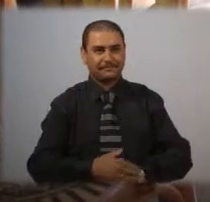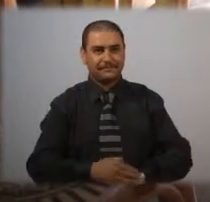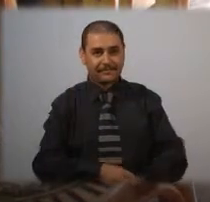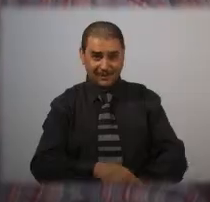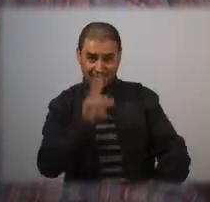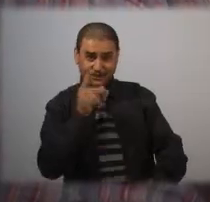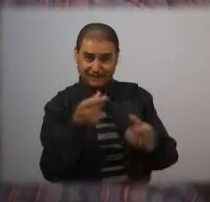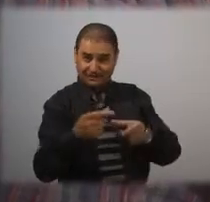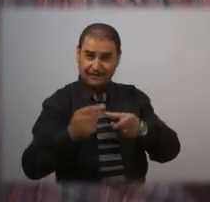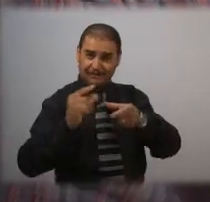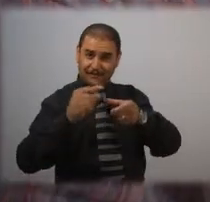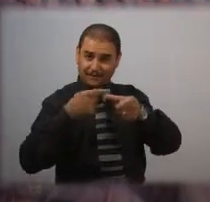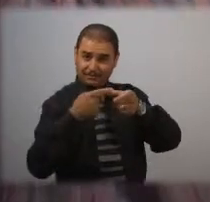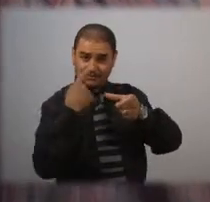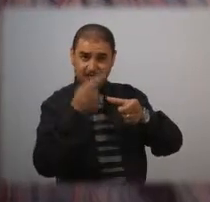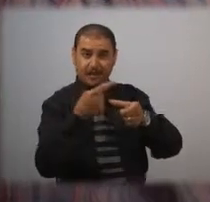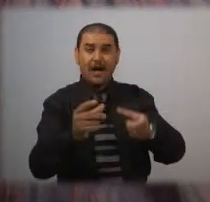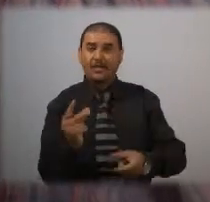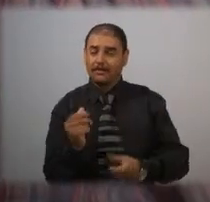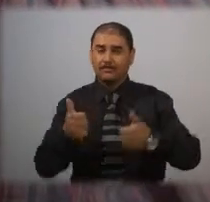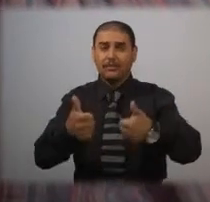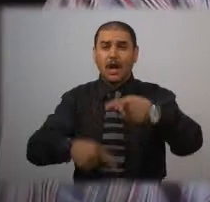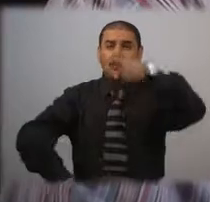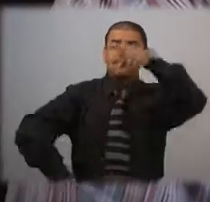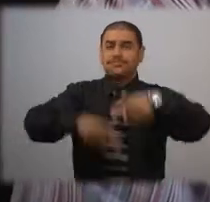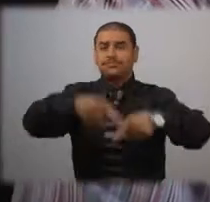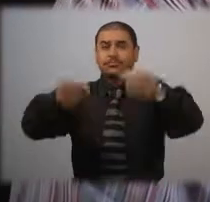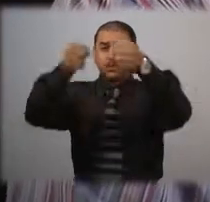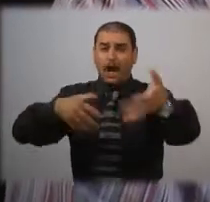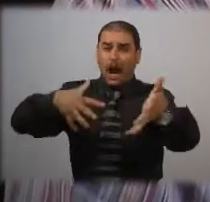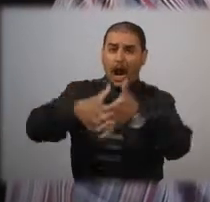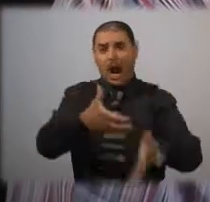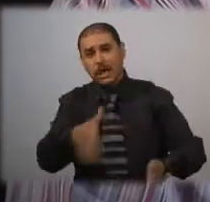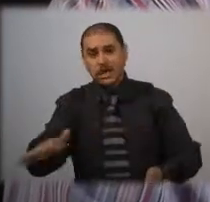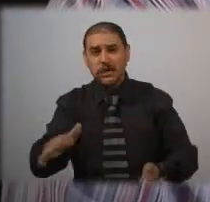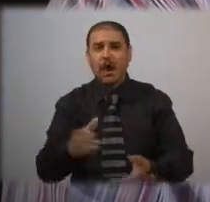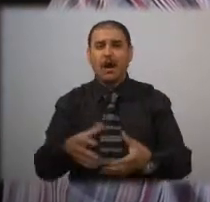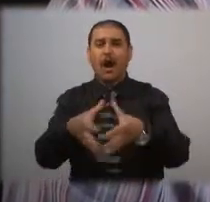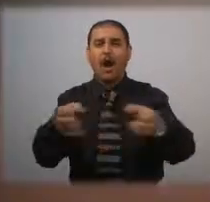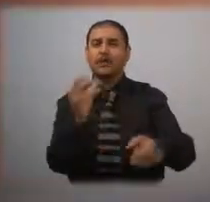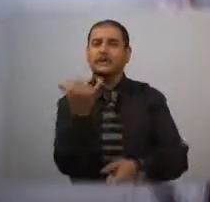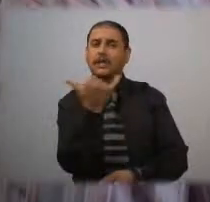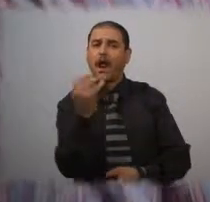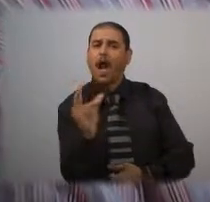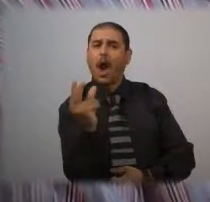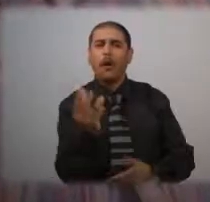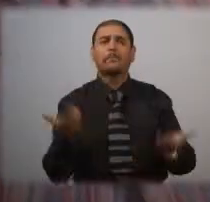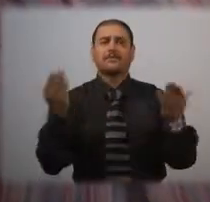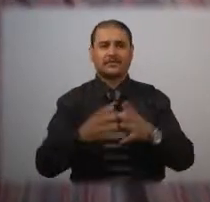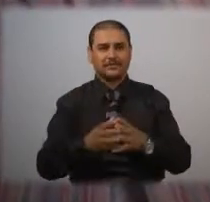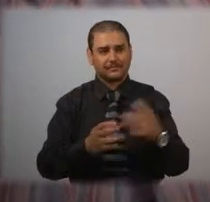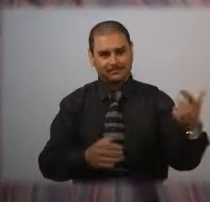شايف هاي؟ هاي القهوة بتحل أدخل مشكلة بالبلد القانون مظبوط هو اللي بيحل المشاكل في البلد مش القهوة قانون